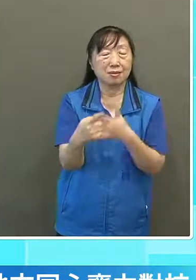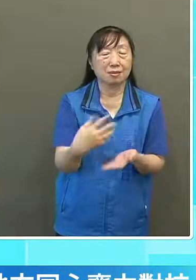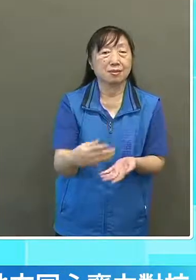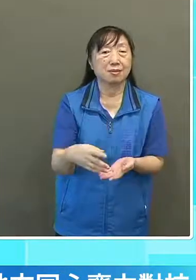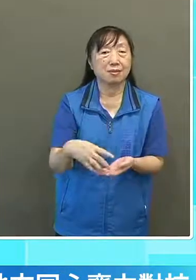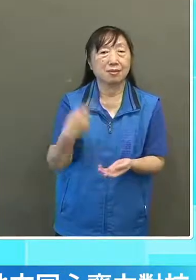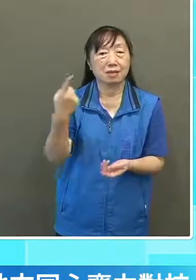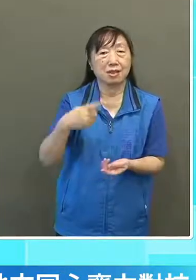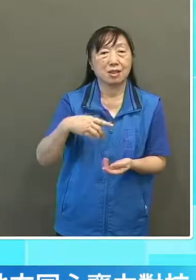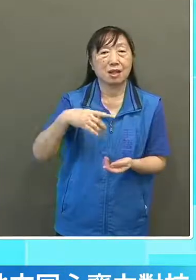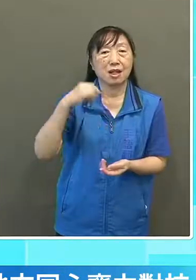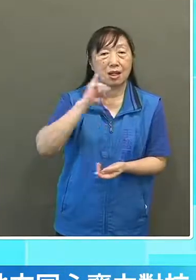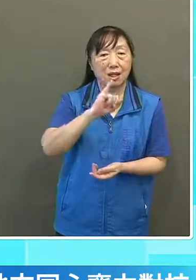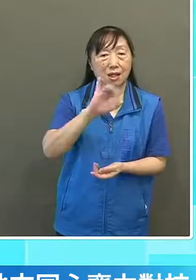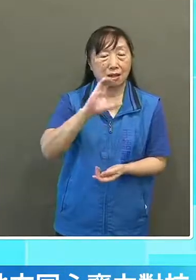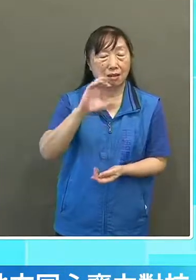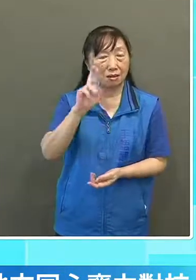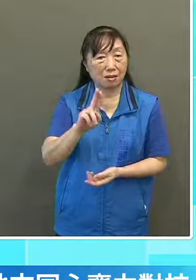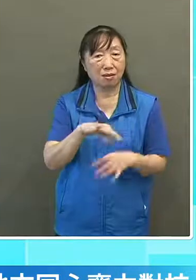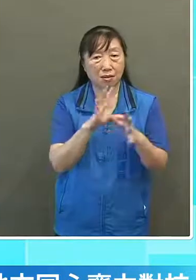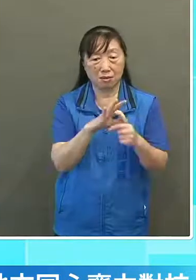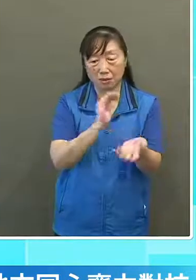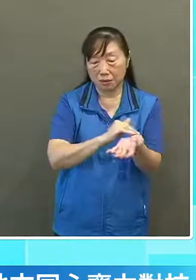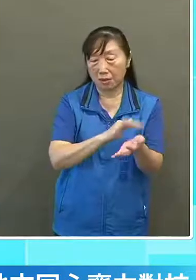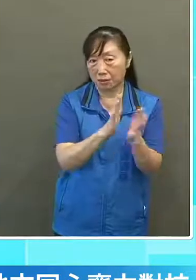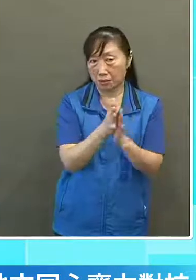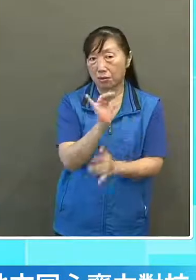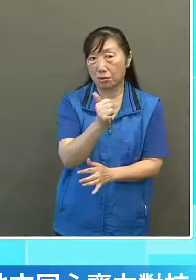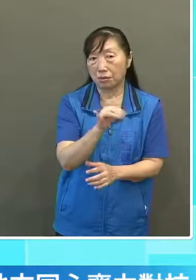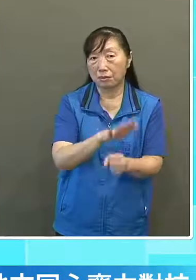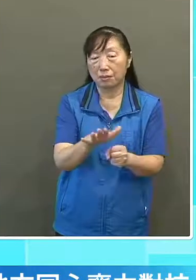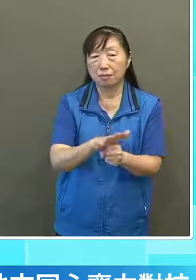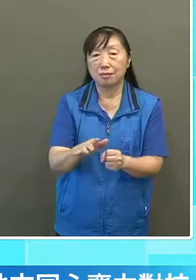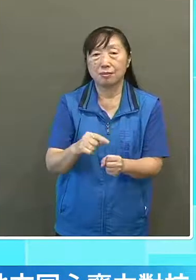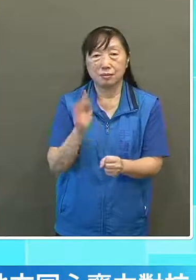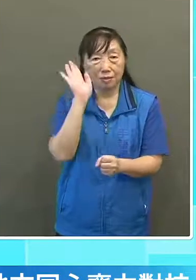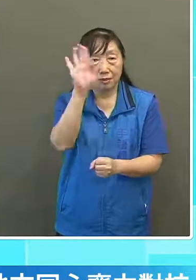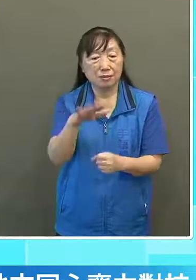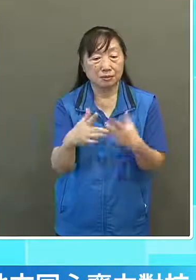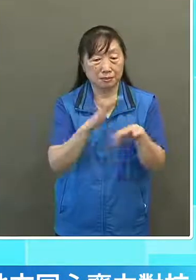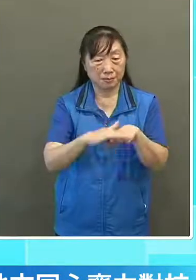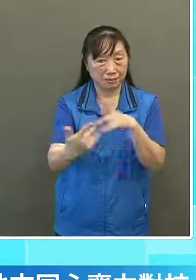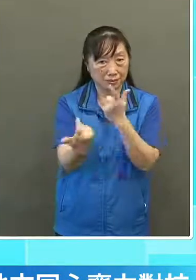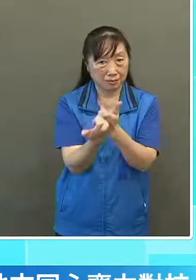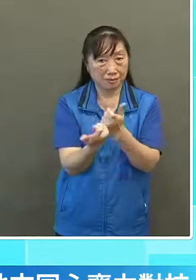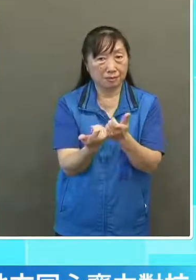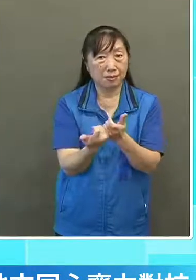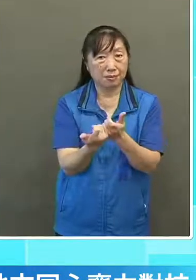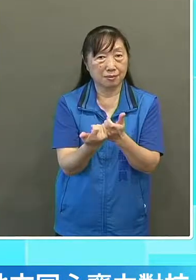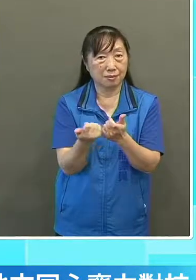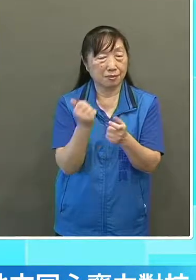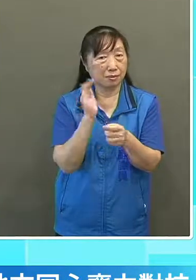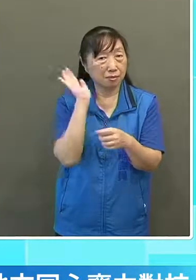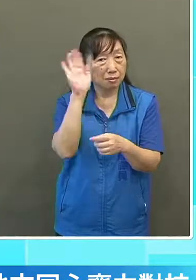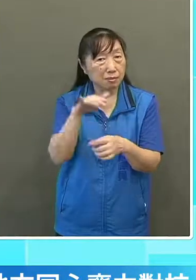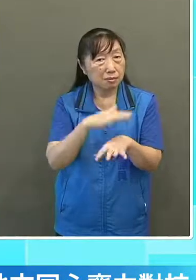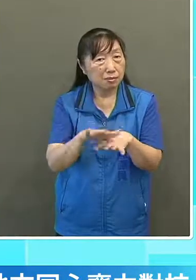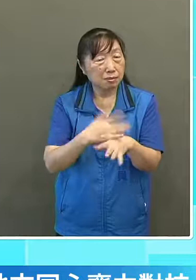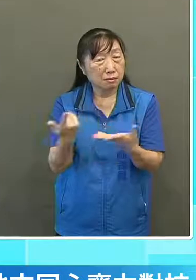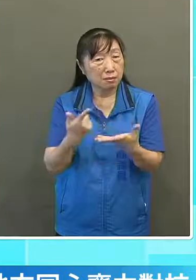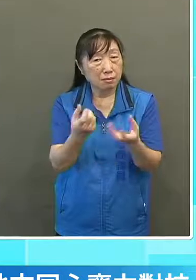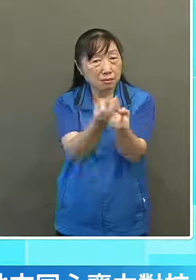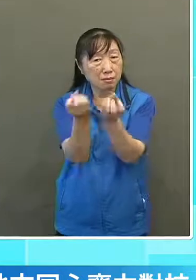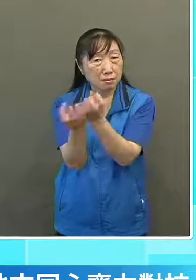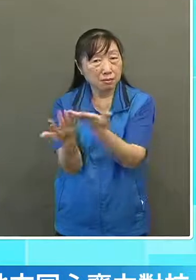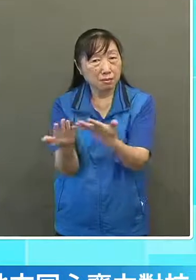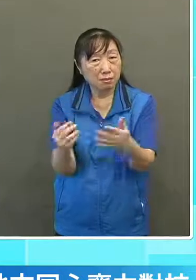医疗量能那边呢，到目前为止是够的。那将来呢，也因应 这个未来会不会有更多的被框居